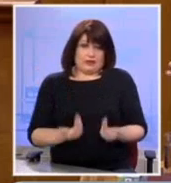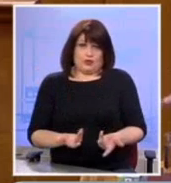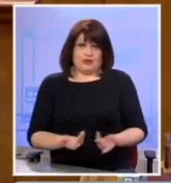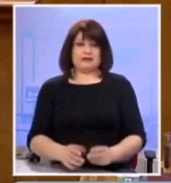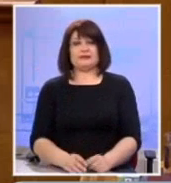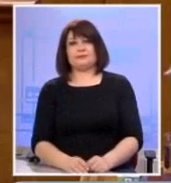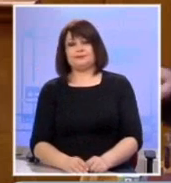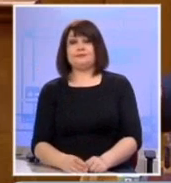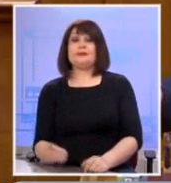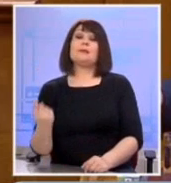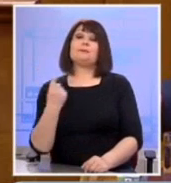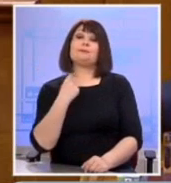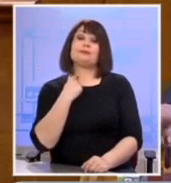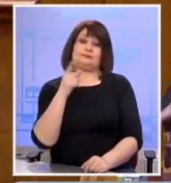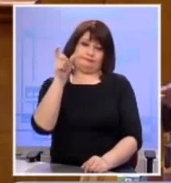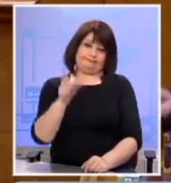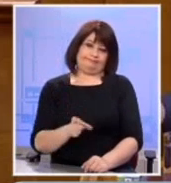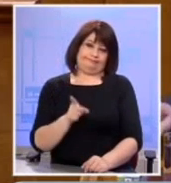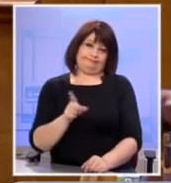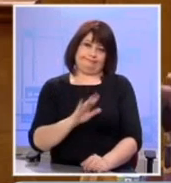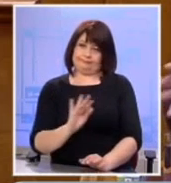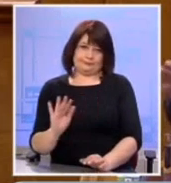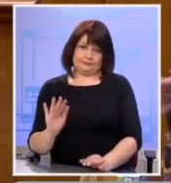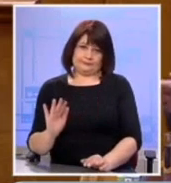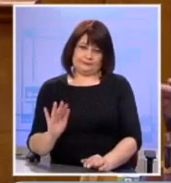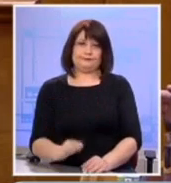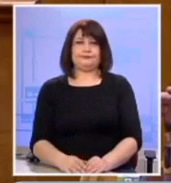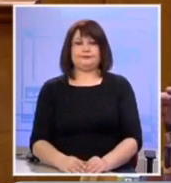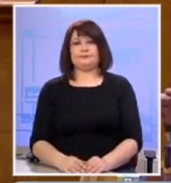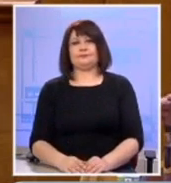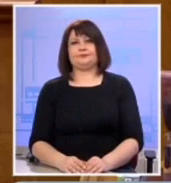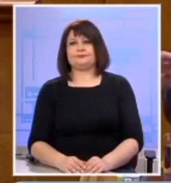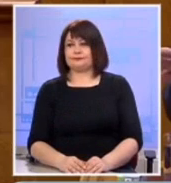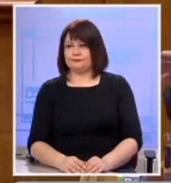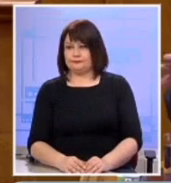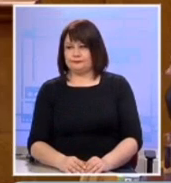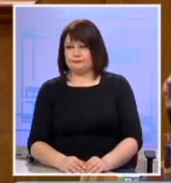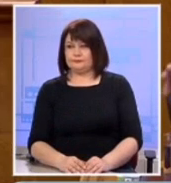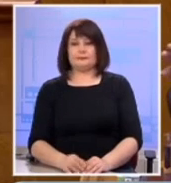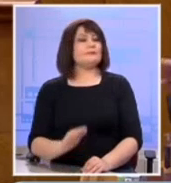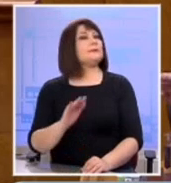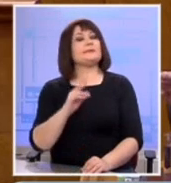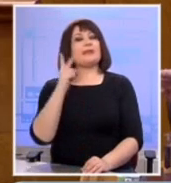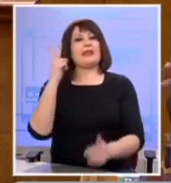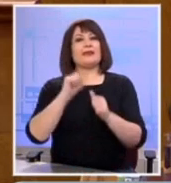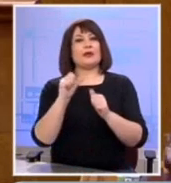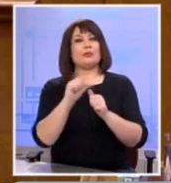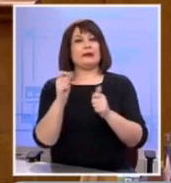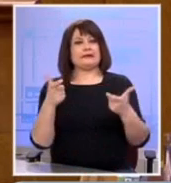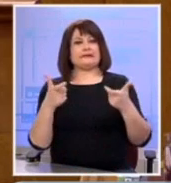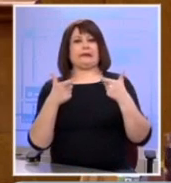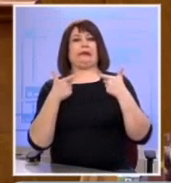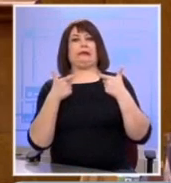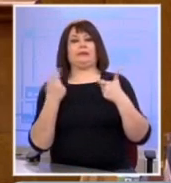Αποτύχατε στο πρώτο στάδιο. Στο πρώτο δύο μήνες ήταν περίπου η ξαφνική ασφυξία.